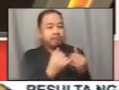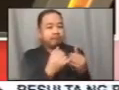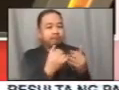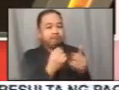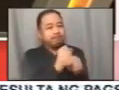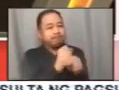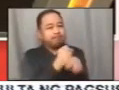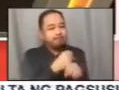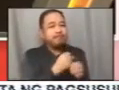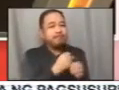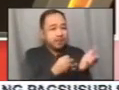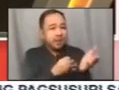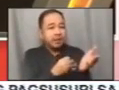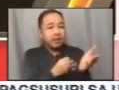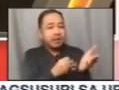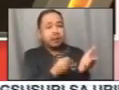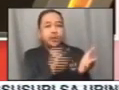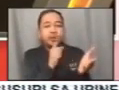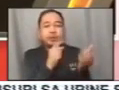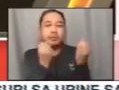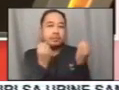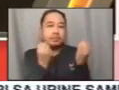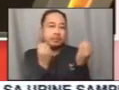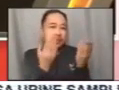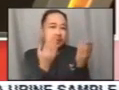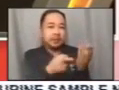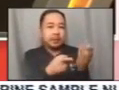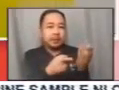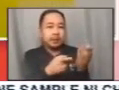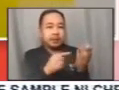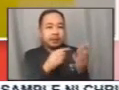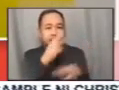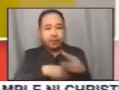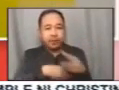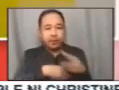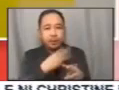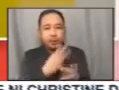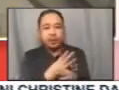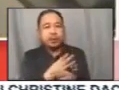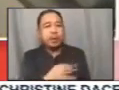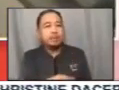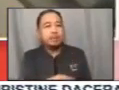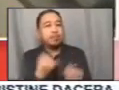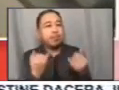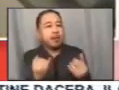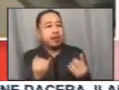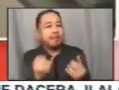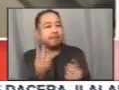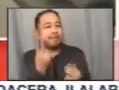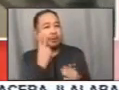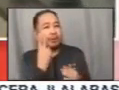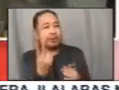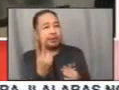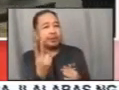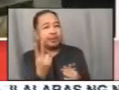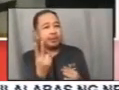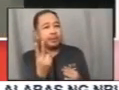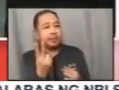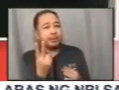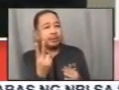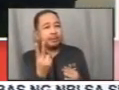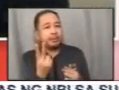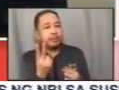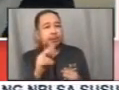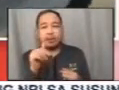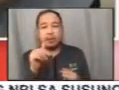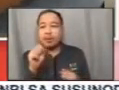ng ultra cold storage yung Pfizer at saka pangalawa na yung Moderna. Kailangan talaga yun ng